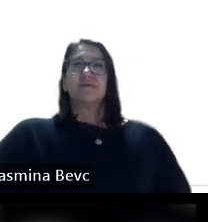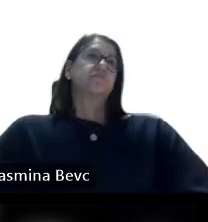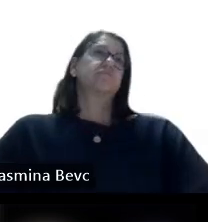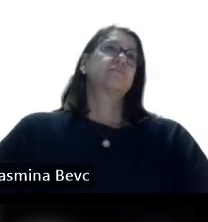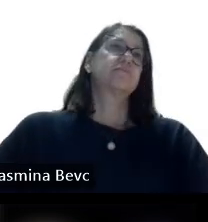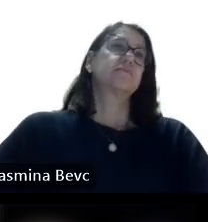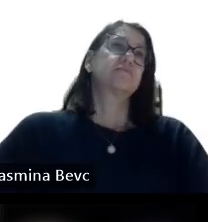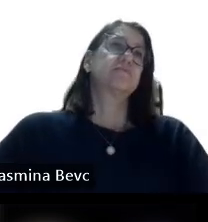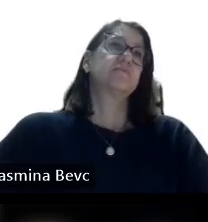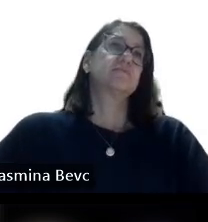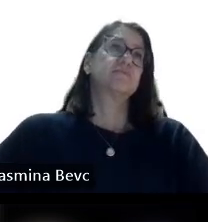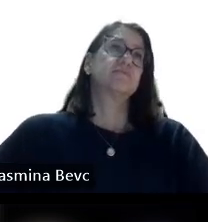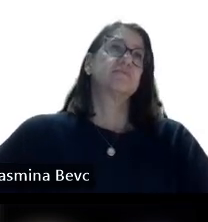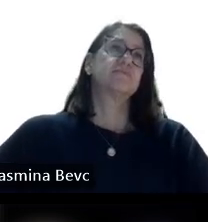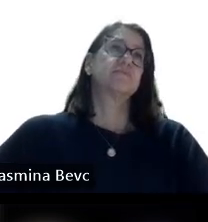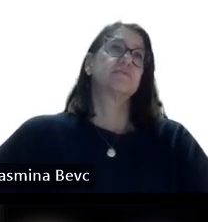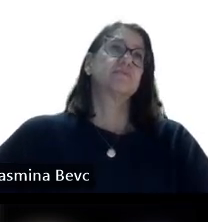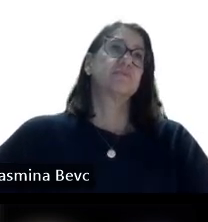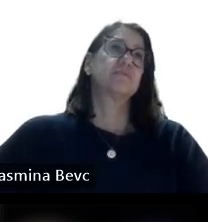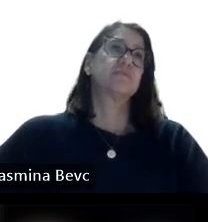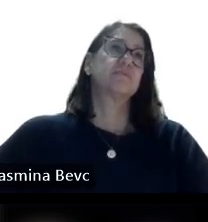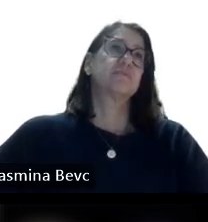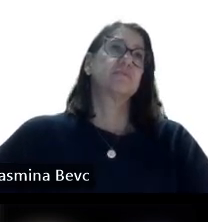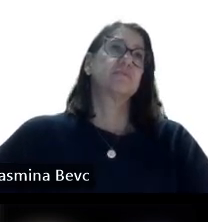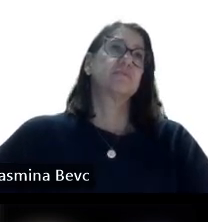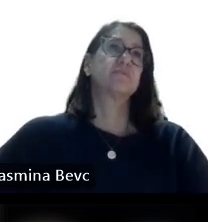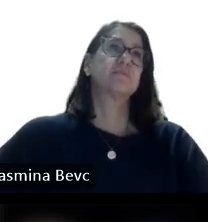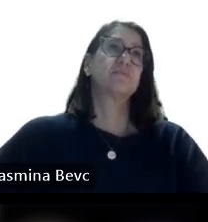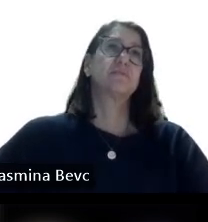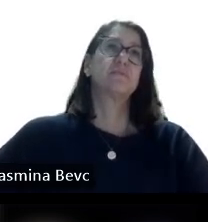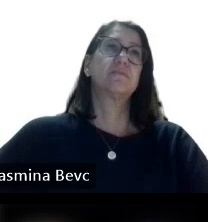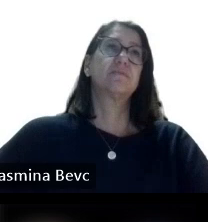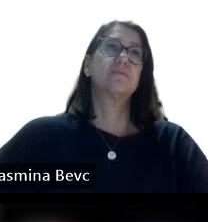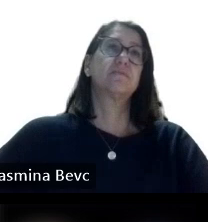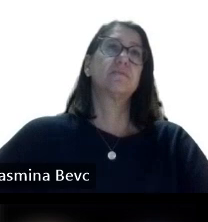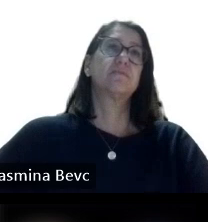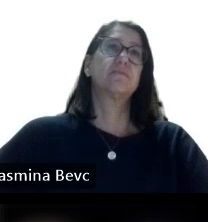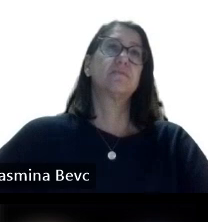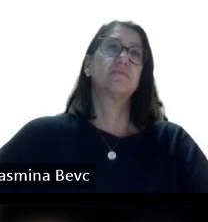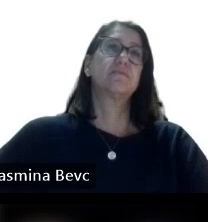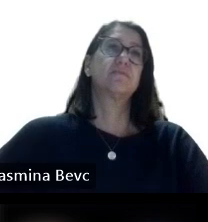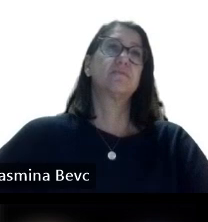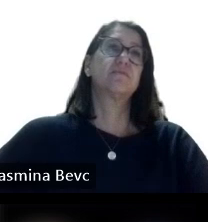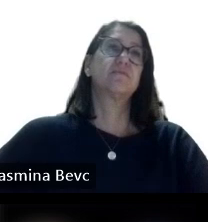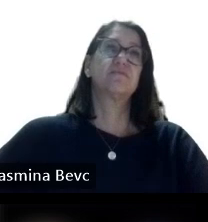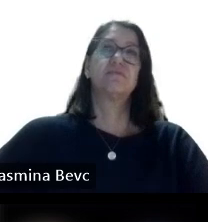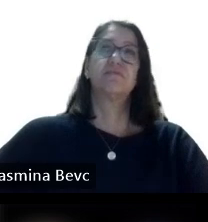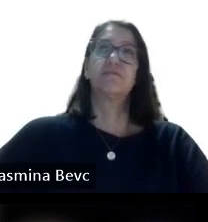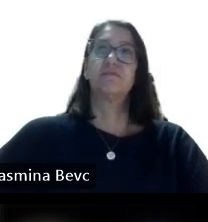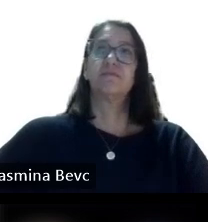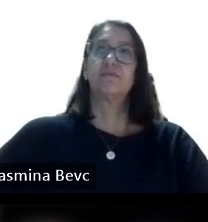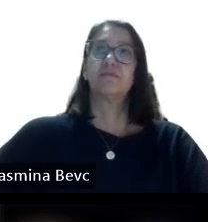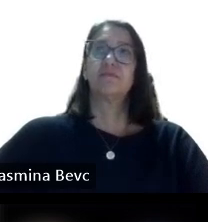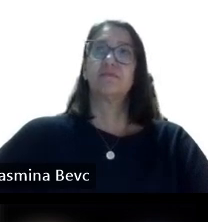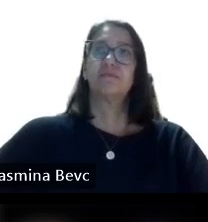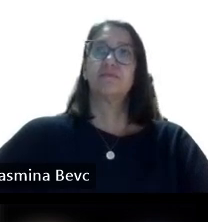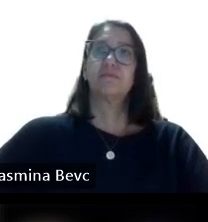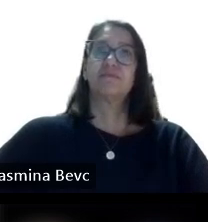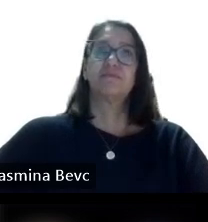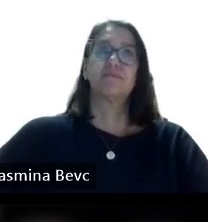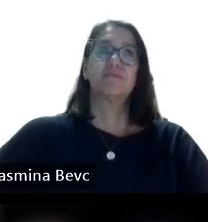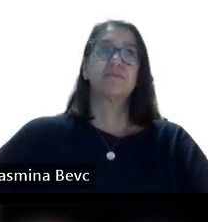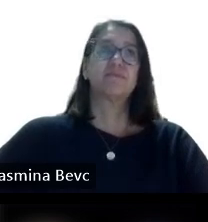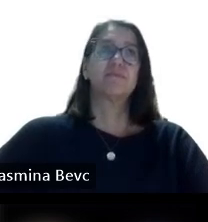da pride to pogledati kakšen strokovnjak, da pogleda tudi kakšen ima ogrevalni sistem in se bo lahko na podlagi tega, bi rekel, bolj